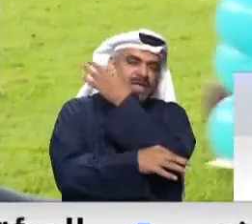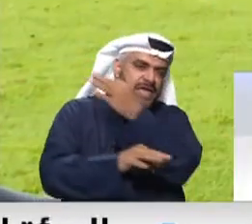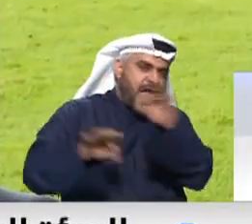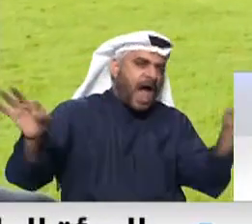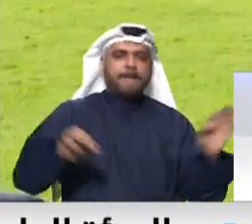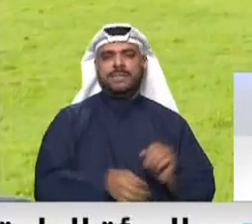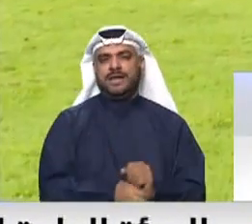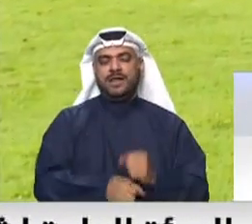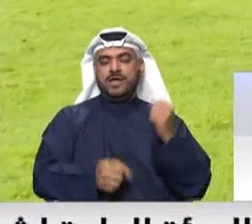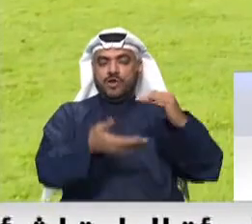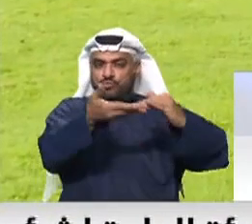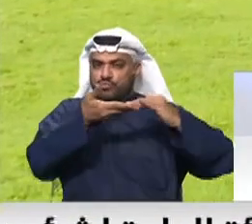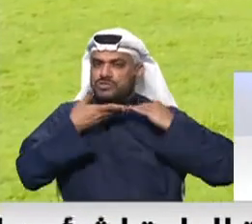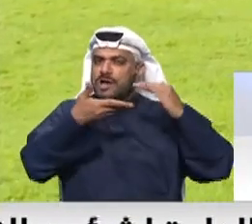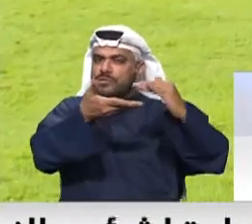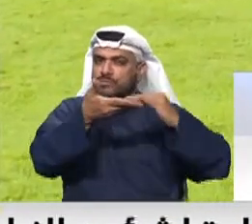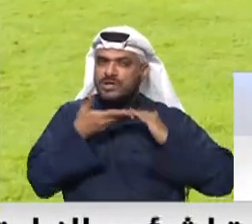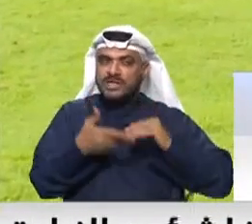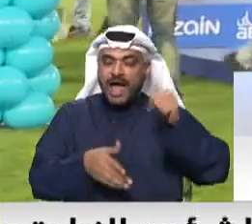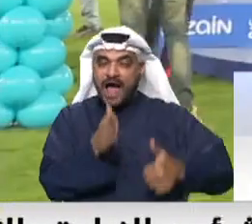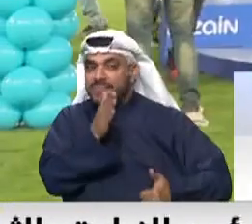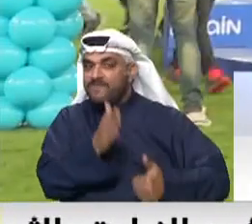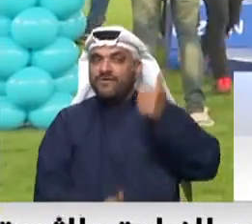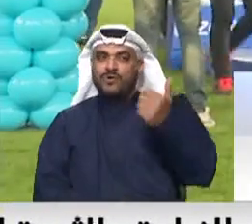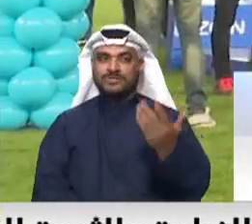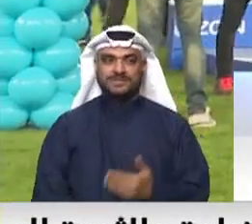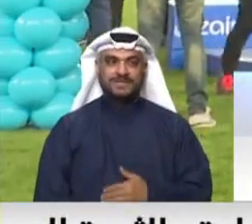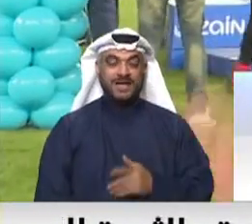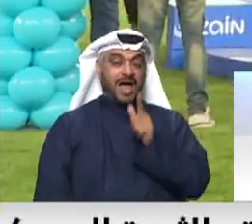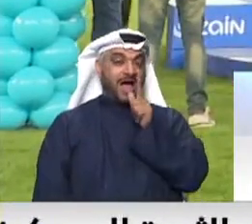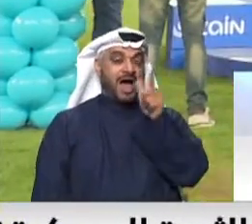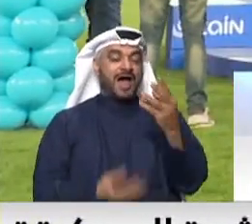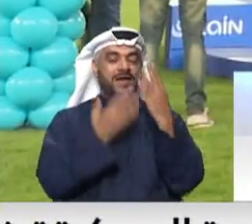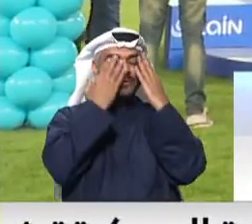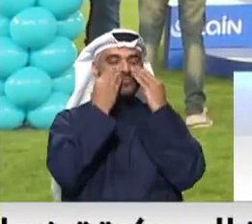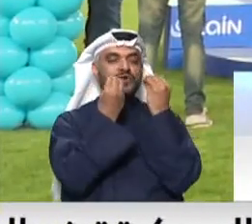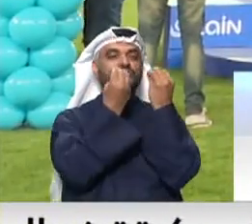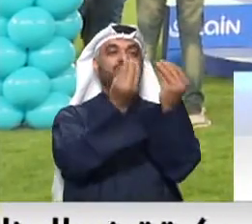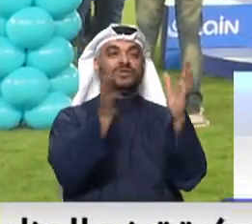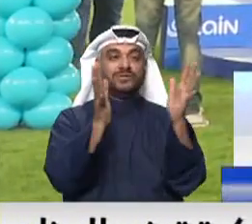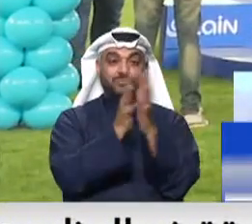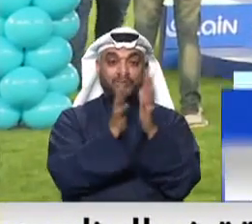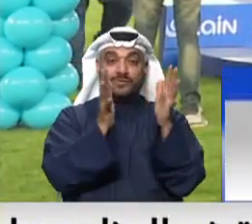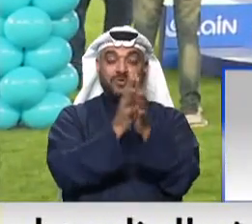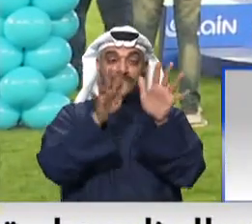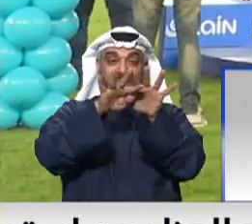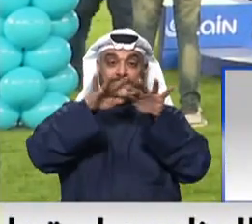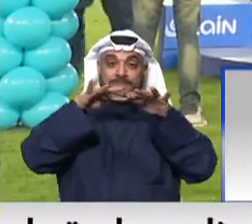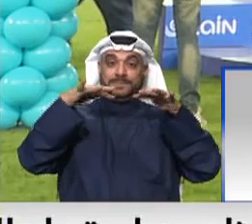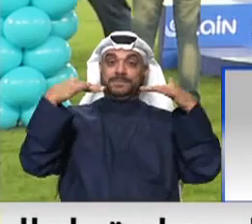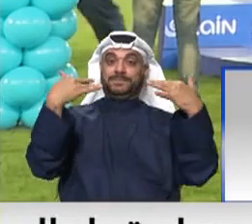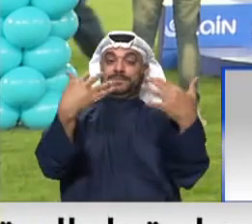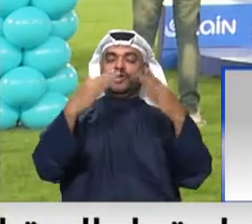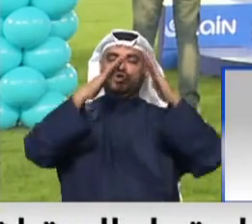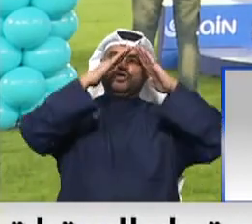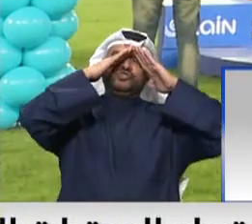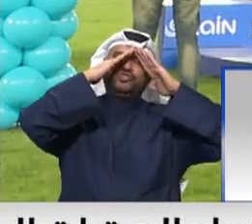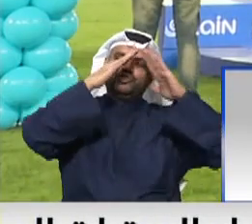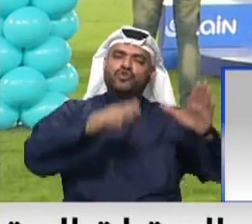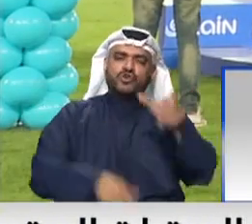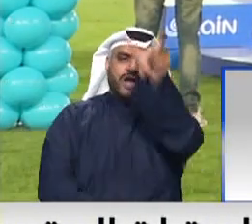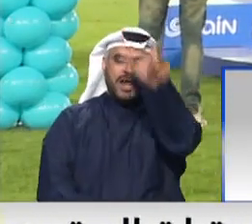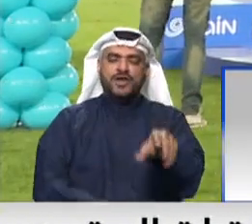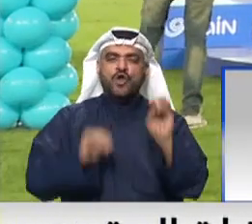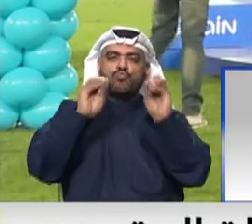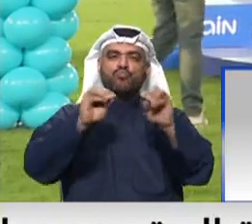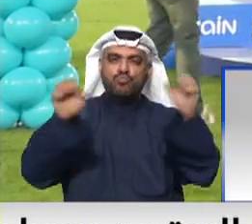جندي مجهول ساهم في هذا الفوز. حاب أهدي الفوز حق الجماهير الغالية نفس ما تشوف، شكرا للجهاز الفني والإداري وإخوان